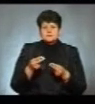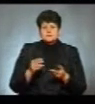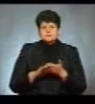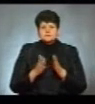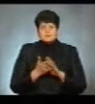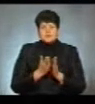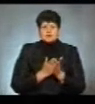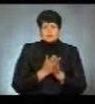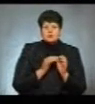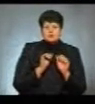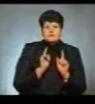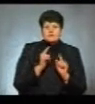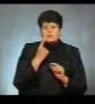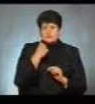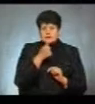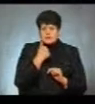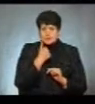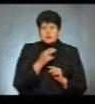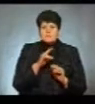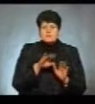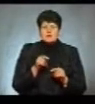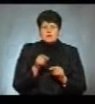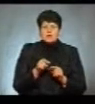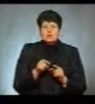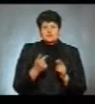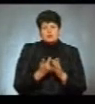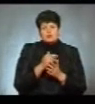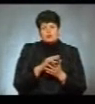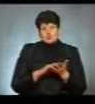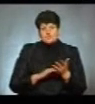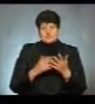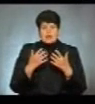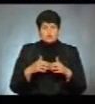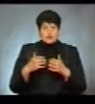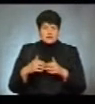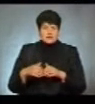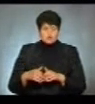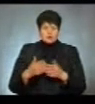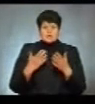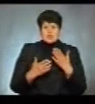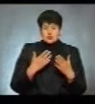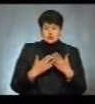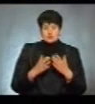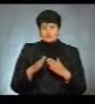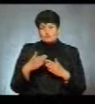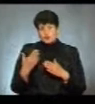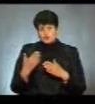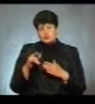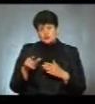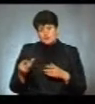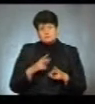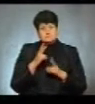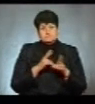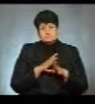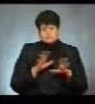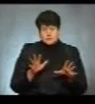зі службами можливо лише на рік, по закінченню якого вони будуть продовжуватися автоматично, якщо з боку споживача не буде претензій.